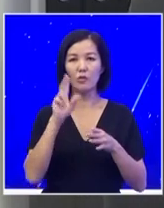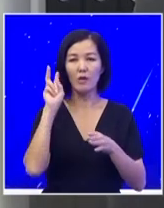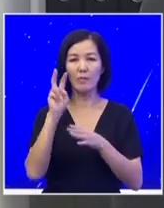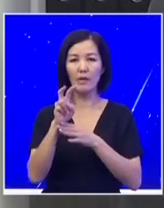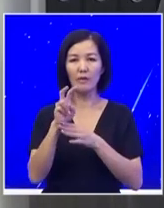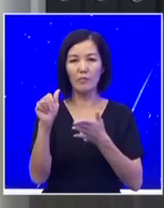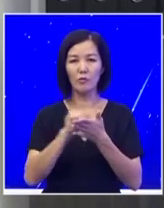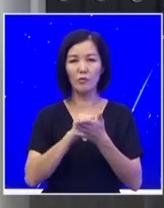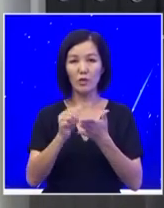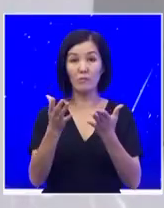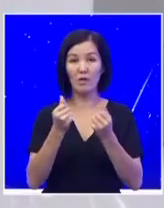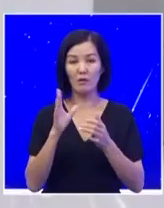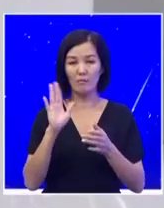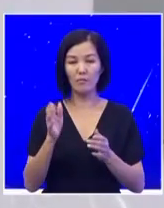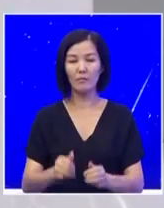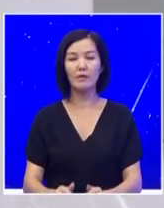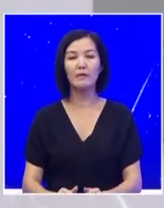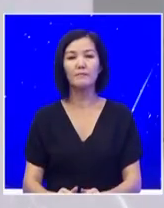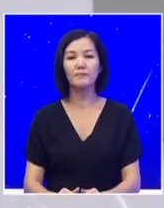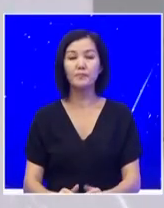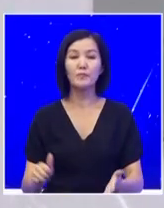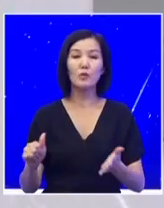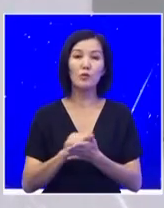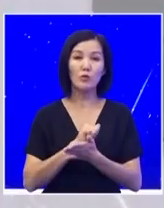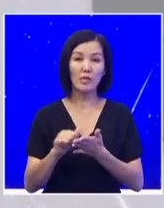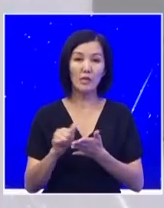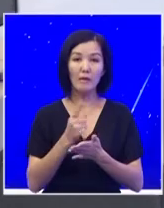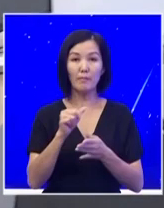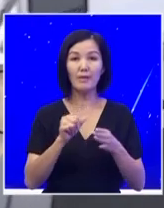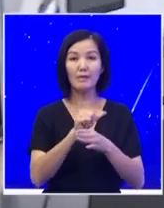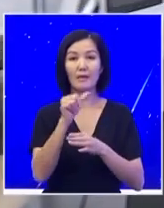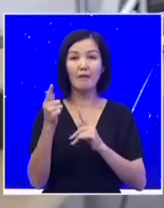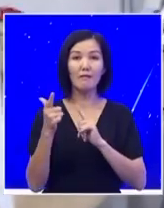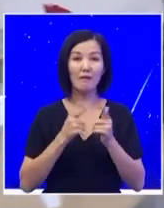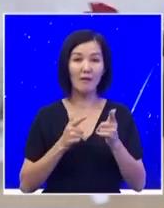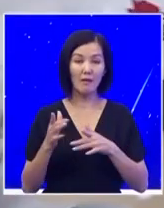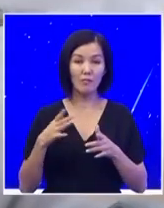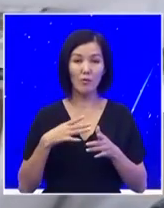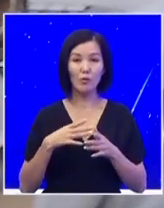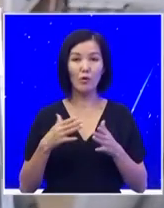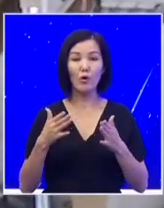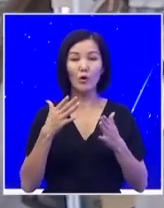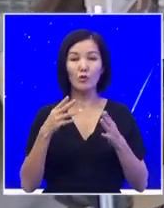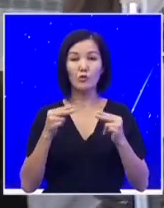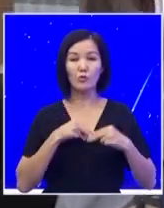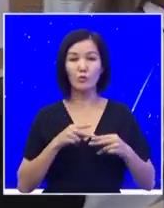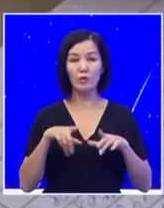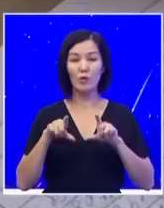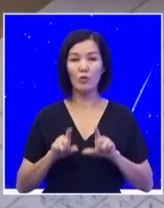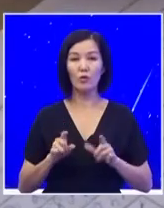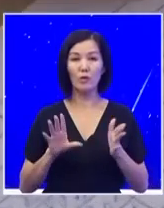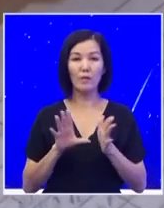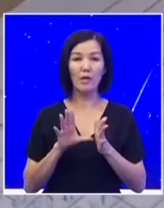жүргізуші куәлігімді алуға барамын. Оның құжаттары бар болғаны 1 сағатта дайын болды. Жұмыста отырып, электронды үкімет